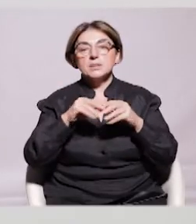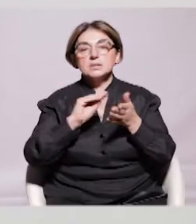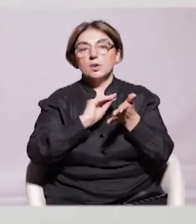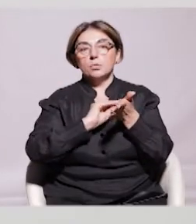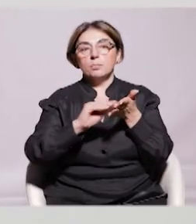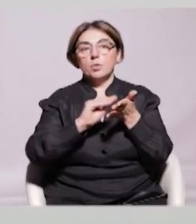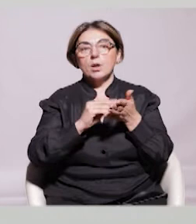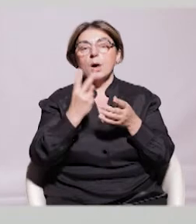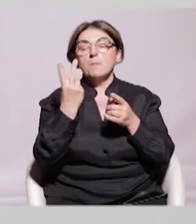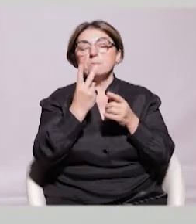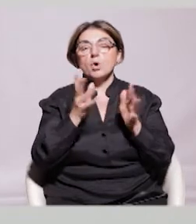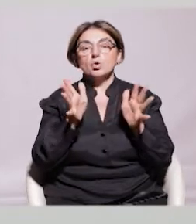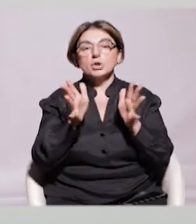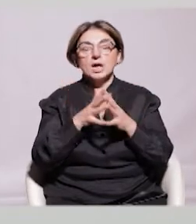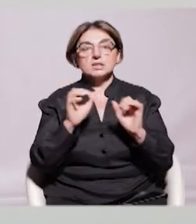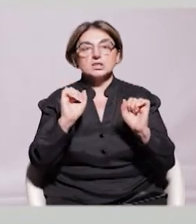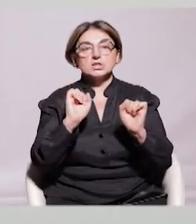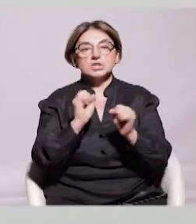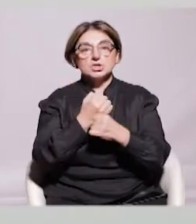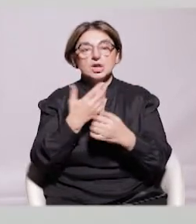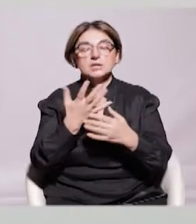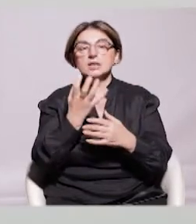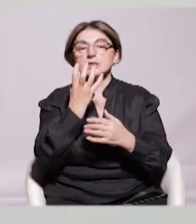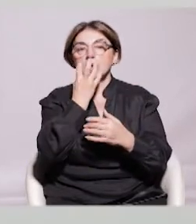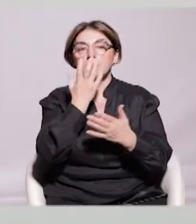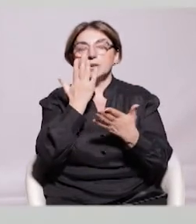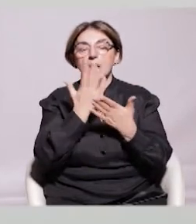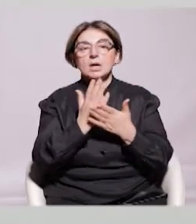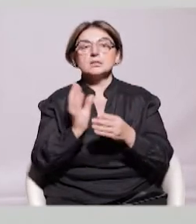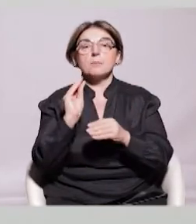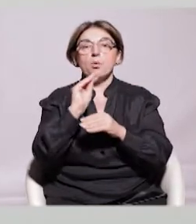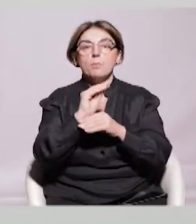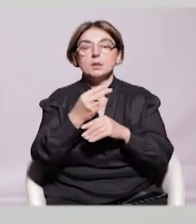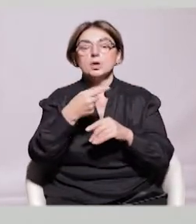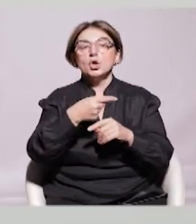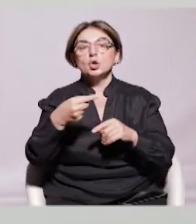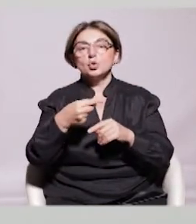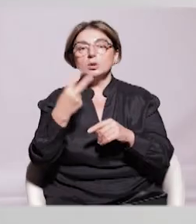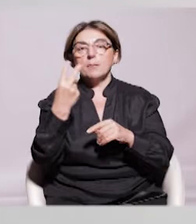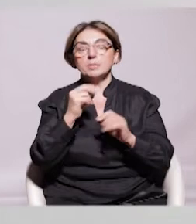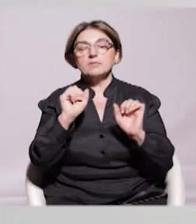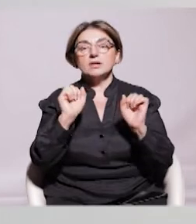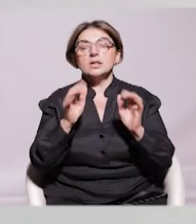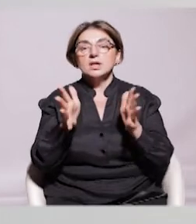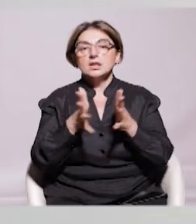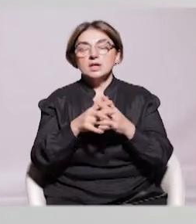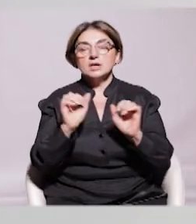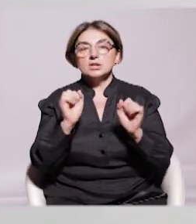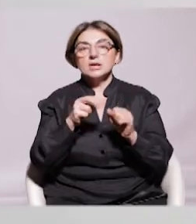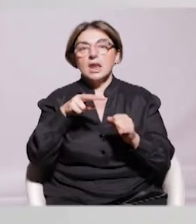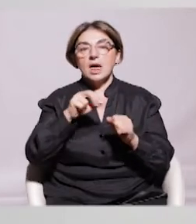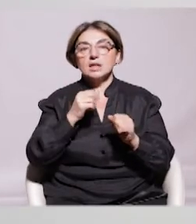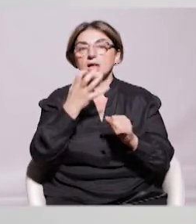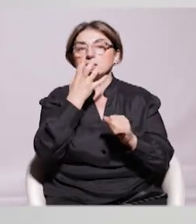ჩვენ ხედავთ, რომ მეორე რეაქციის სიჩქარე, სადაც უკვე ტემპერატურა გვაქვს მომატებული, ტოლია პირველი რეაქციის სიჩქარე, ეს არის